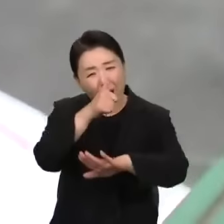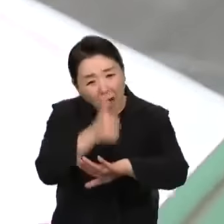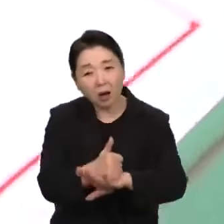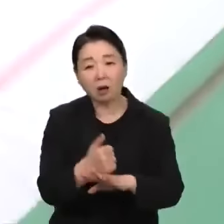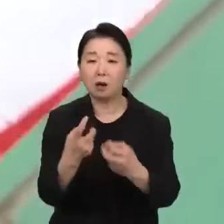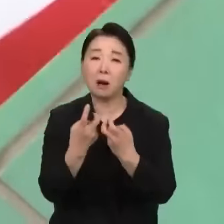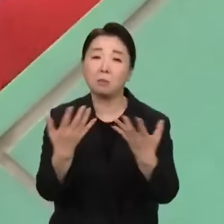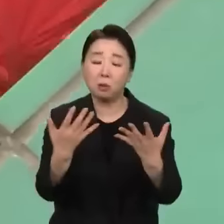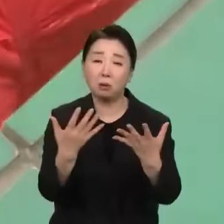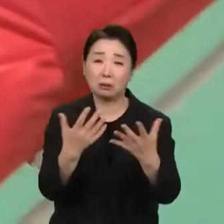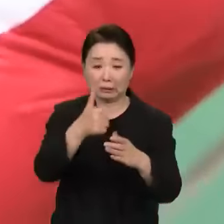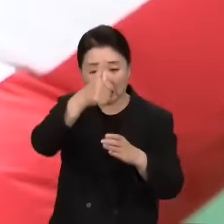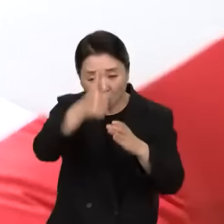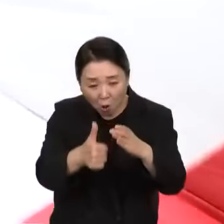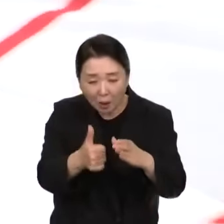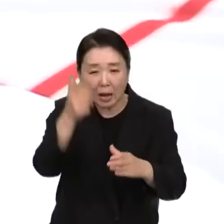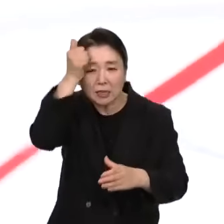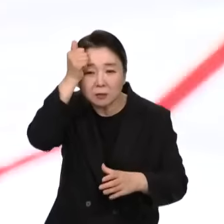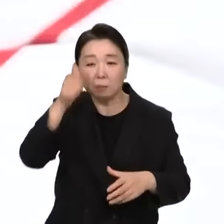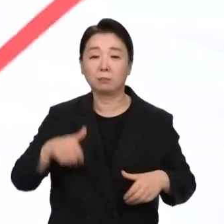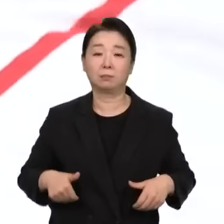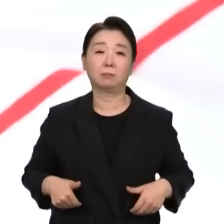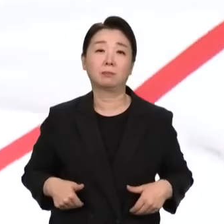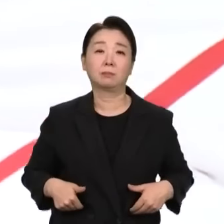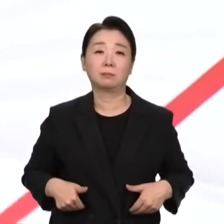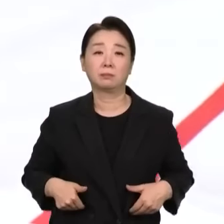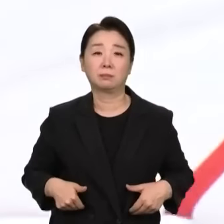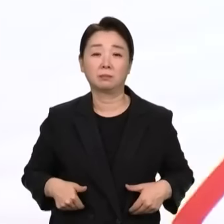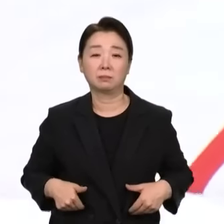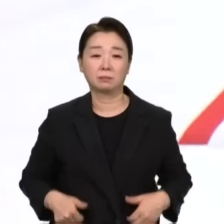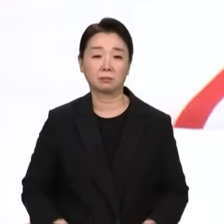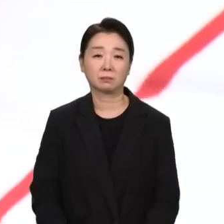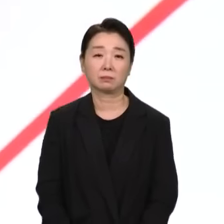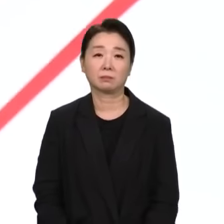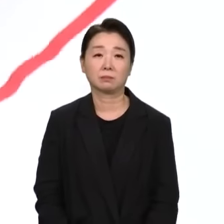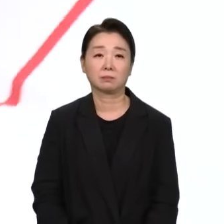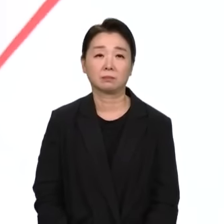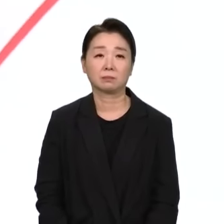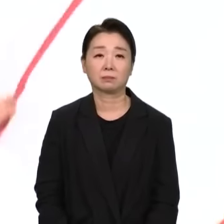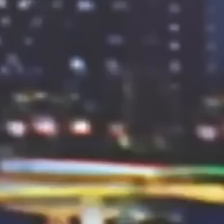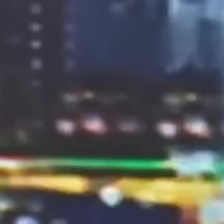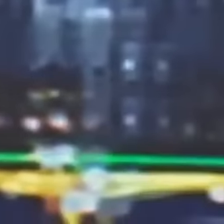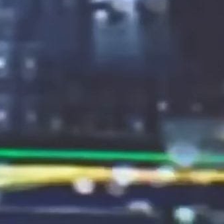낙하 요령만이라도 숙지해두는 게 좋겠습니다. JTBC 배승규입니다.